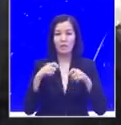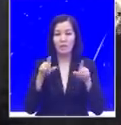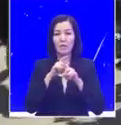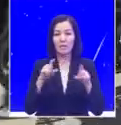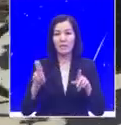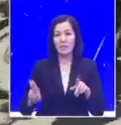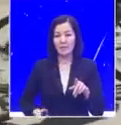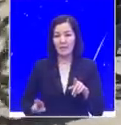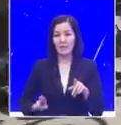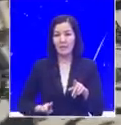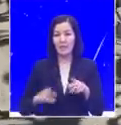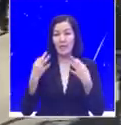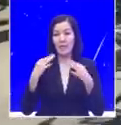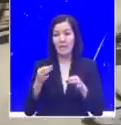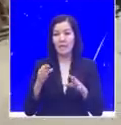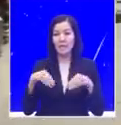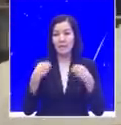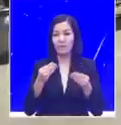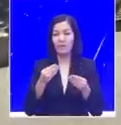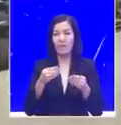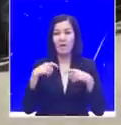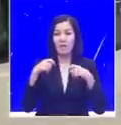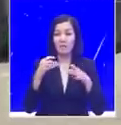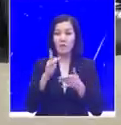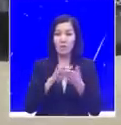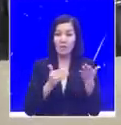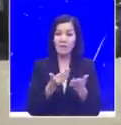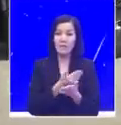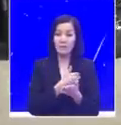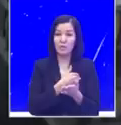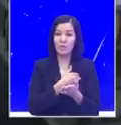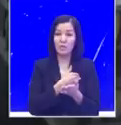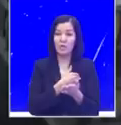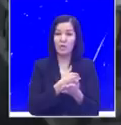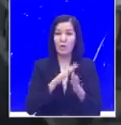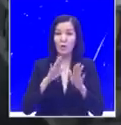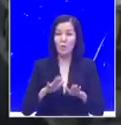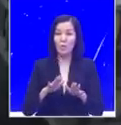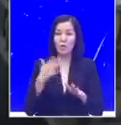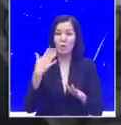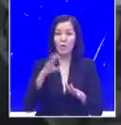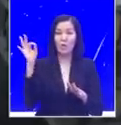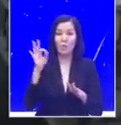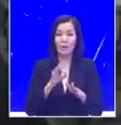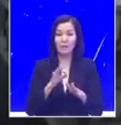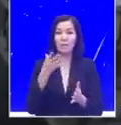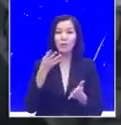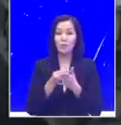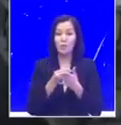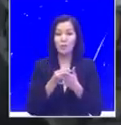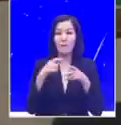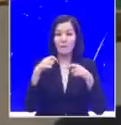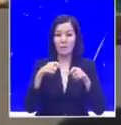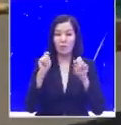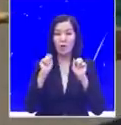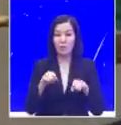басшылары кәсіпкерлерге еркіндік берді. Яғни сауданы жалғастырамын деушілер мұннан әрі орын ақысын 50%-бен төлеп кәсіптерін